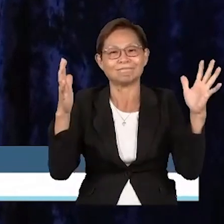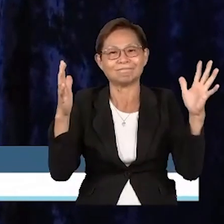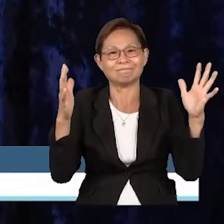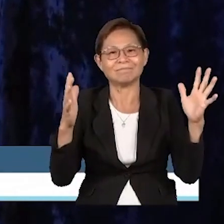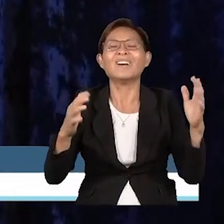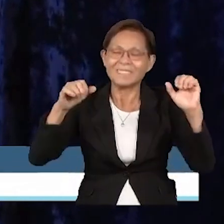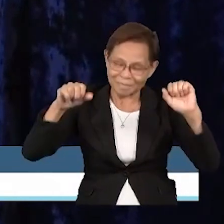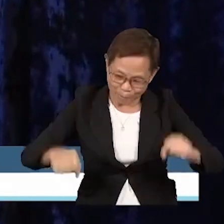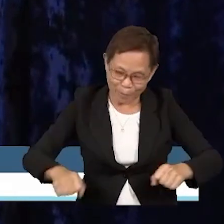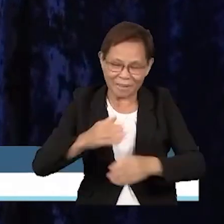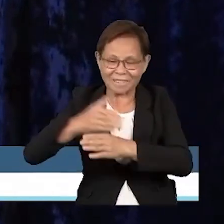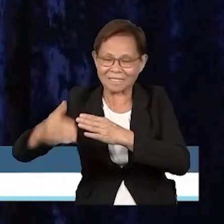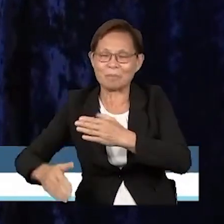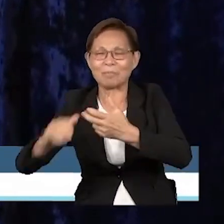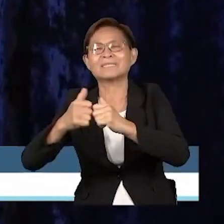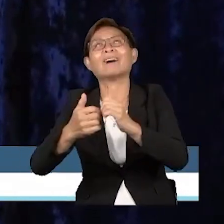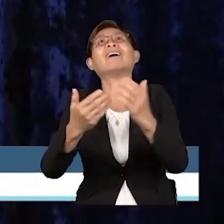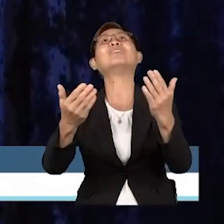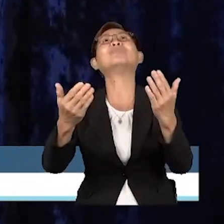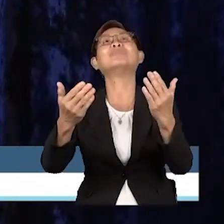Bisa diselesaikan. Ini alhamdulillah.